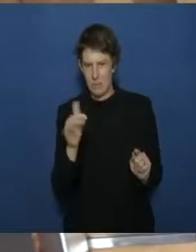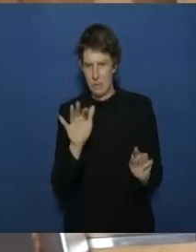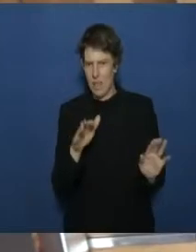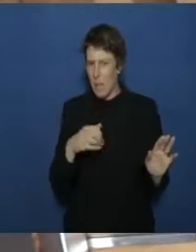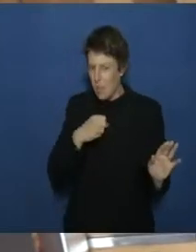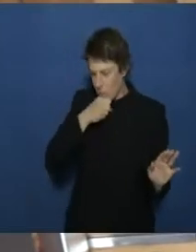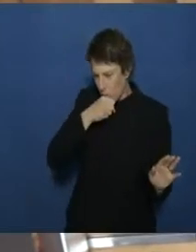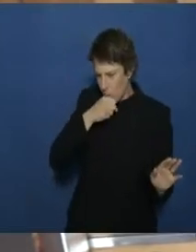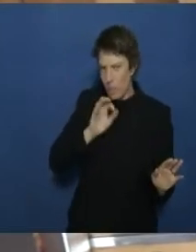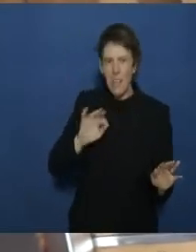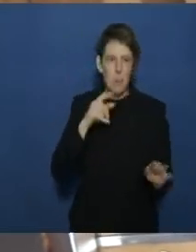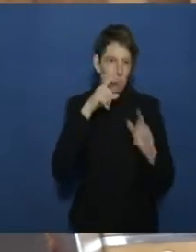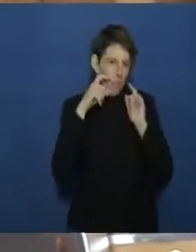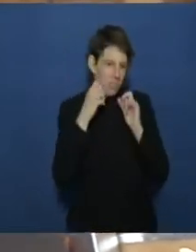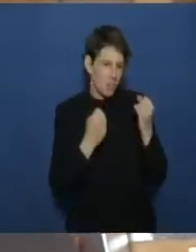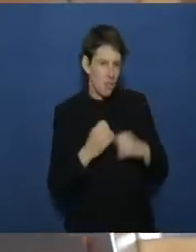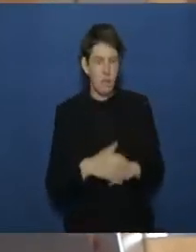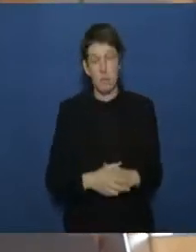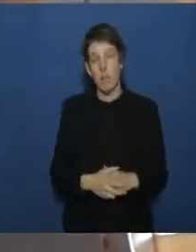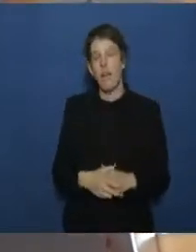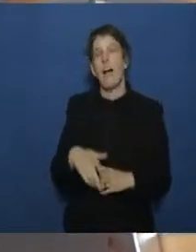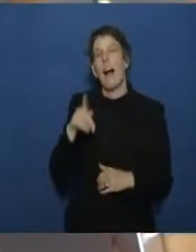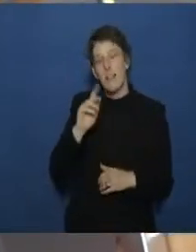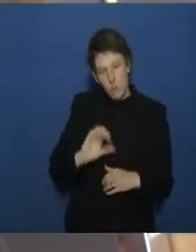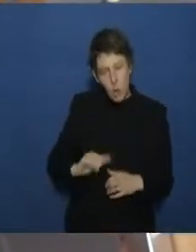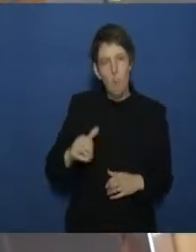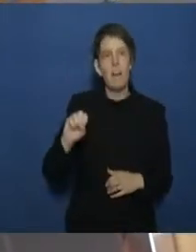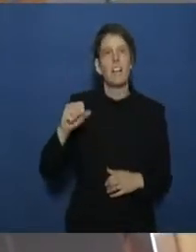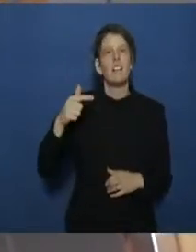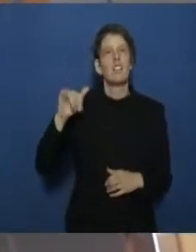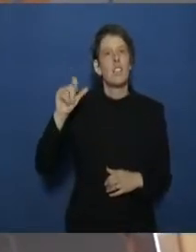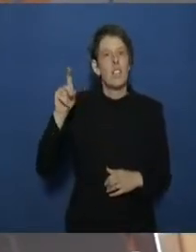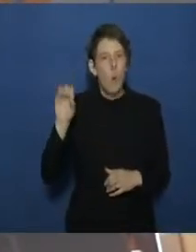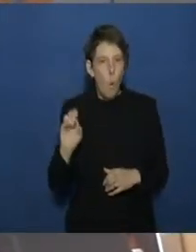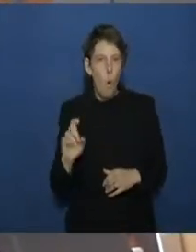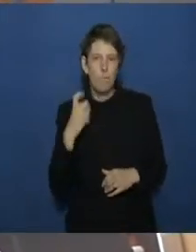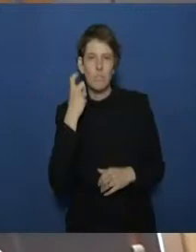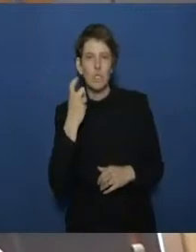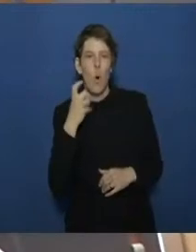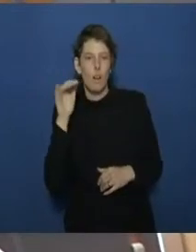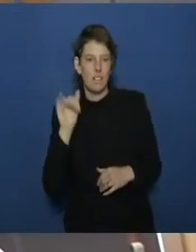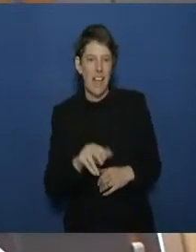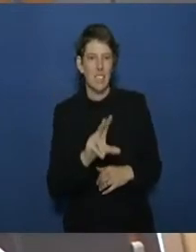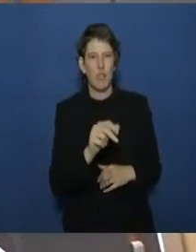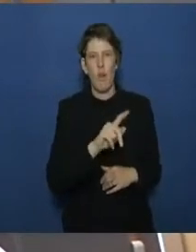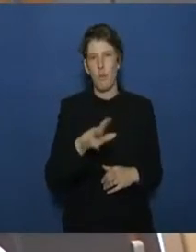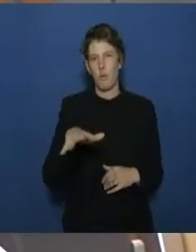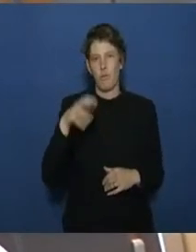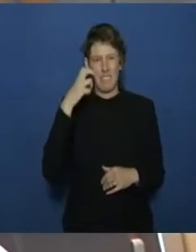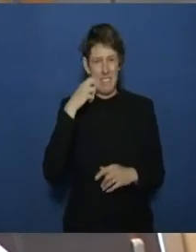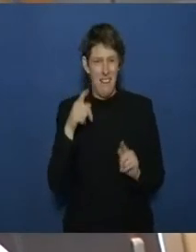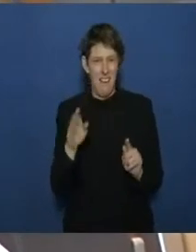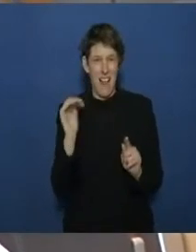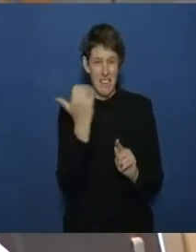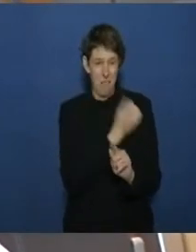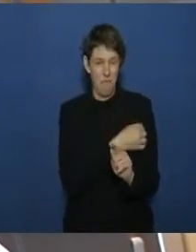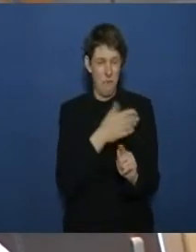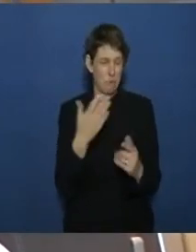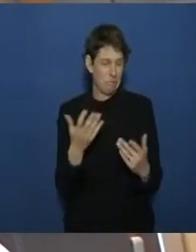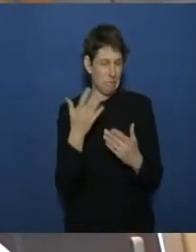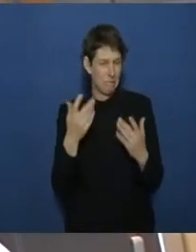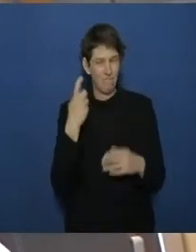dass Sie reinsprechen? Ja, mit der Maske auch schwierig. Also nochmal die STIKO und die Bedenken, was die Impfung von 12- bis 15-Jährigen betrifft.